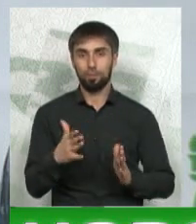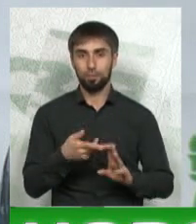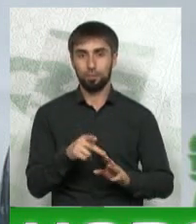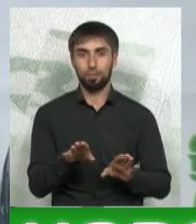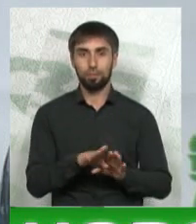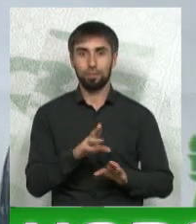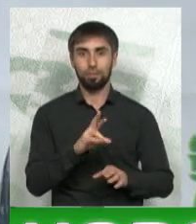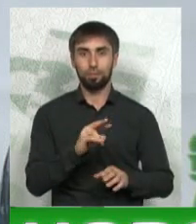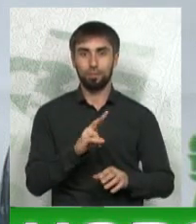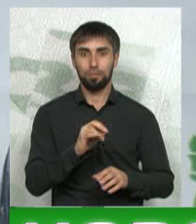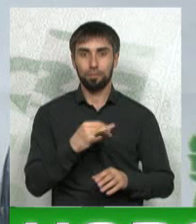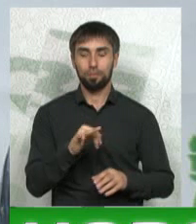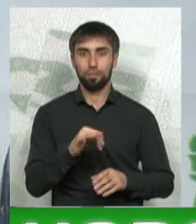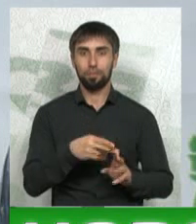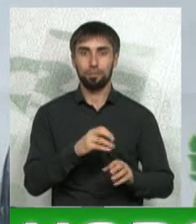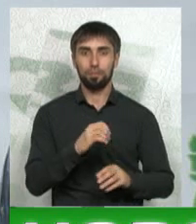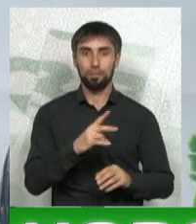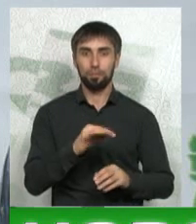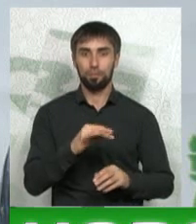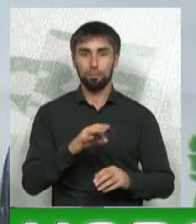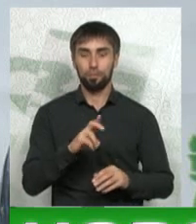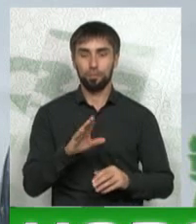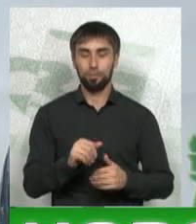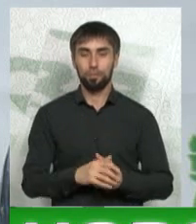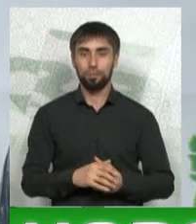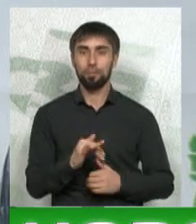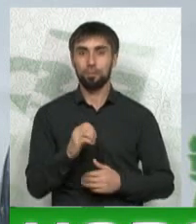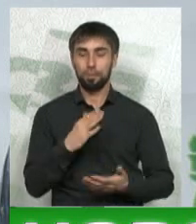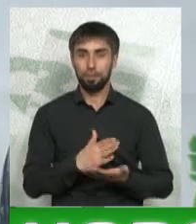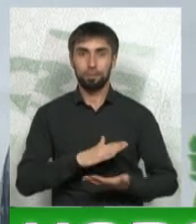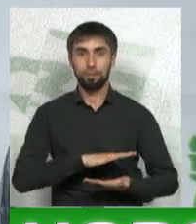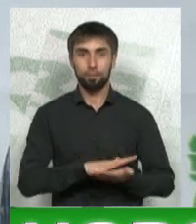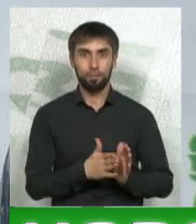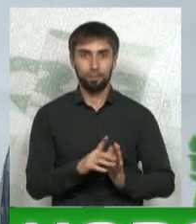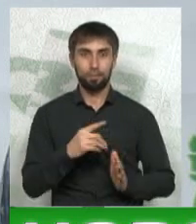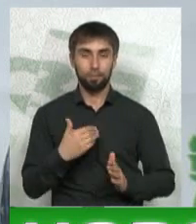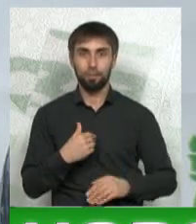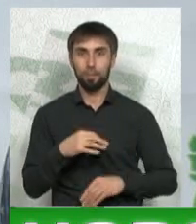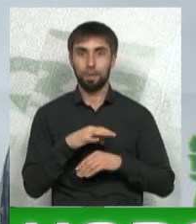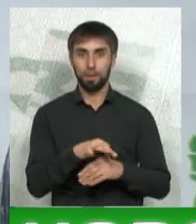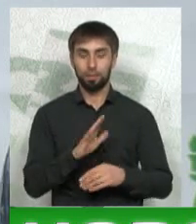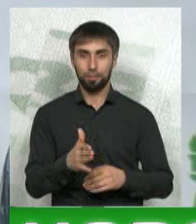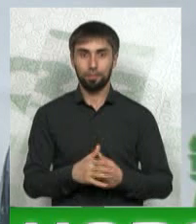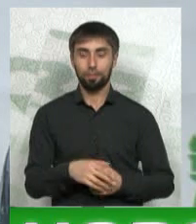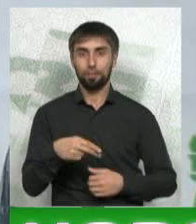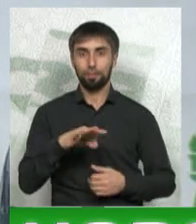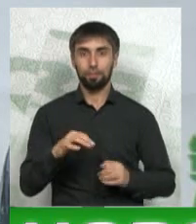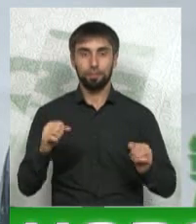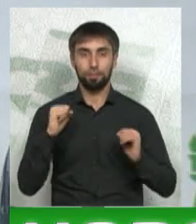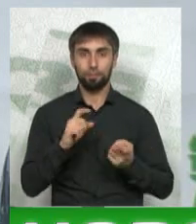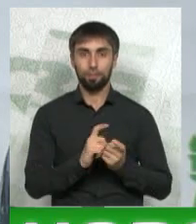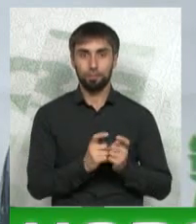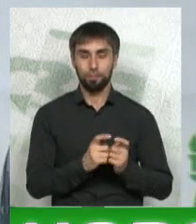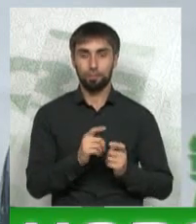такие контактные дисциплины, единоборства. Уже есть договоренность, что мы проведем, значит, по спортивной